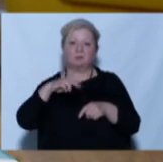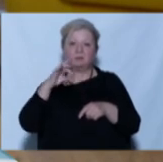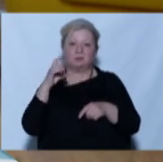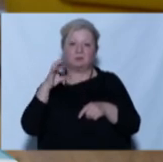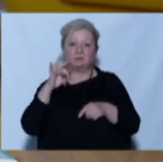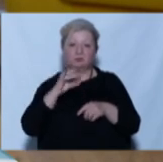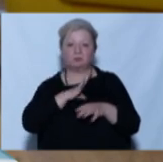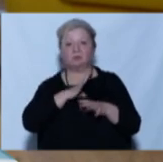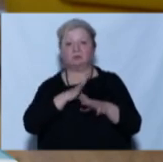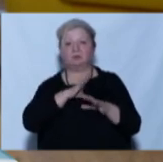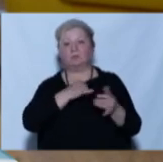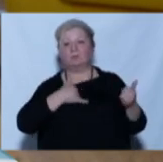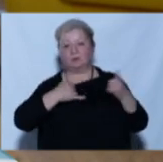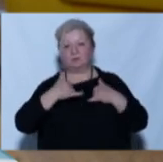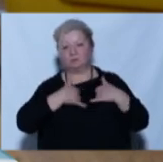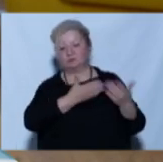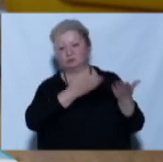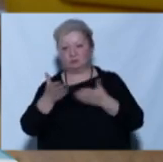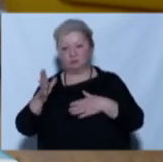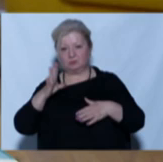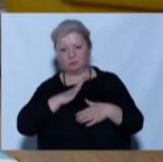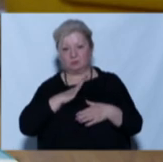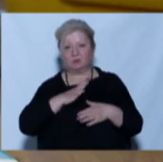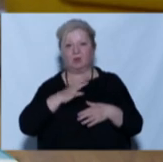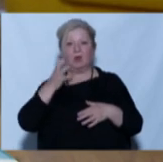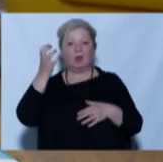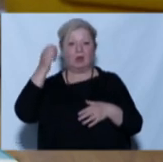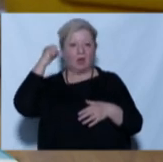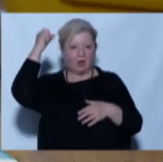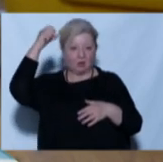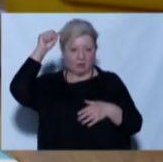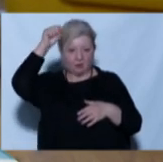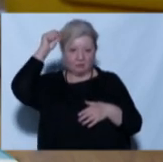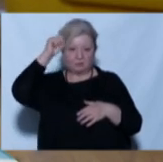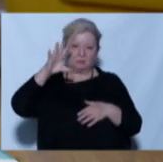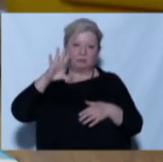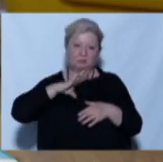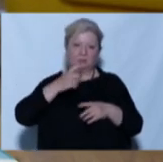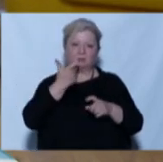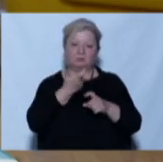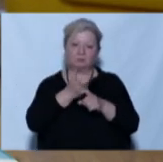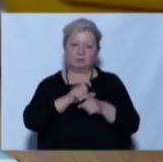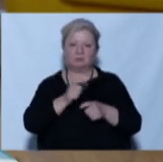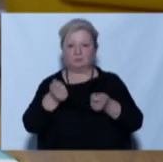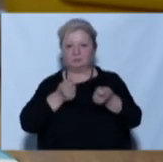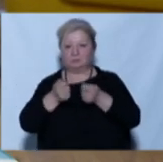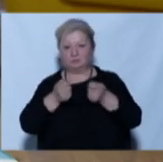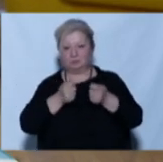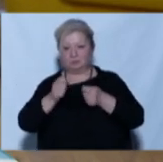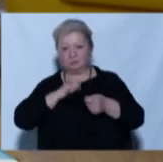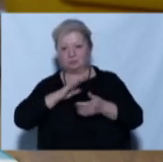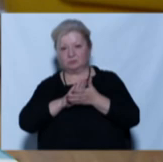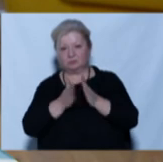აფხაზეთს, აფხაზეთსაც რუსეთი დიდი ხანი უფრთხილდებოდა, ვიდრე ჩრდილო კავკასიელი მთიელების საქმე ბოლომდე მოსაგვარებელი იყო.